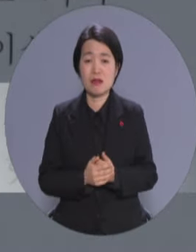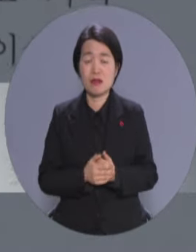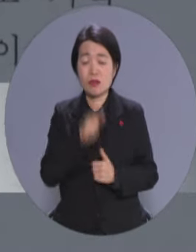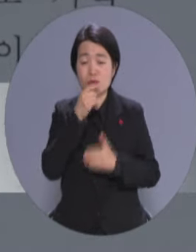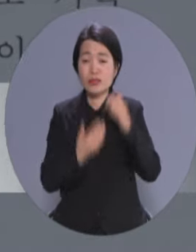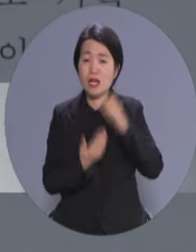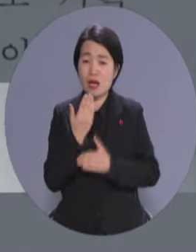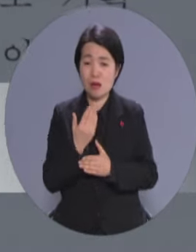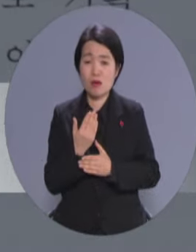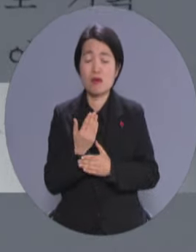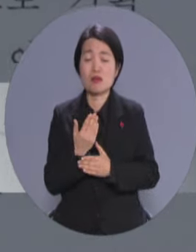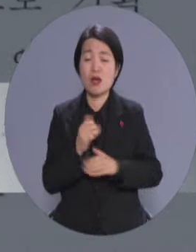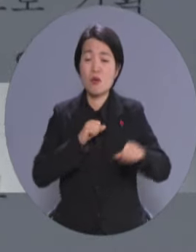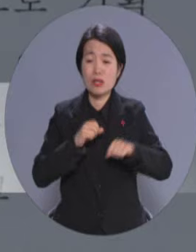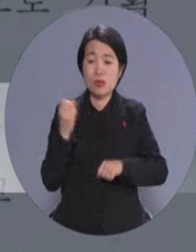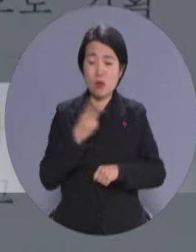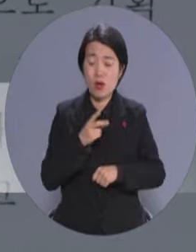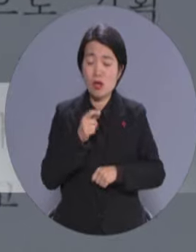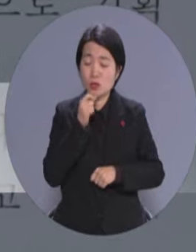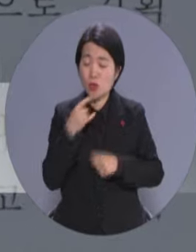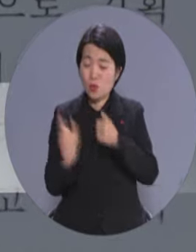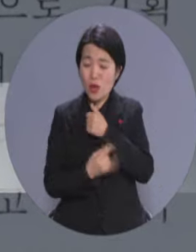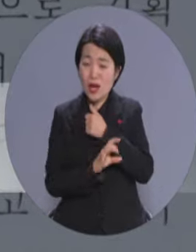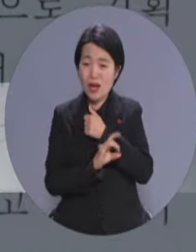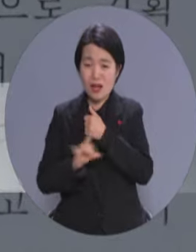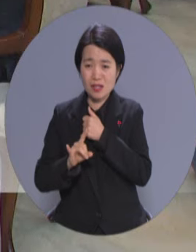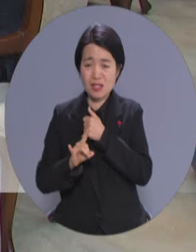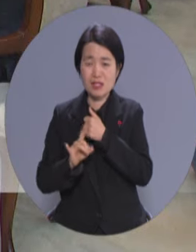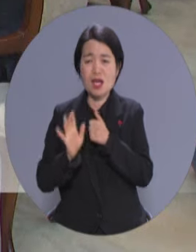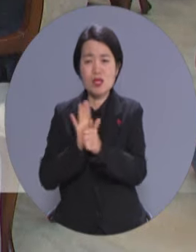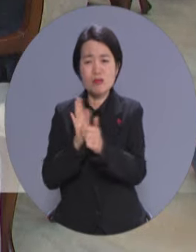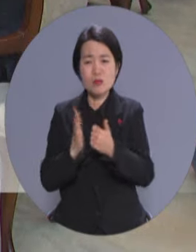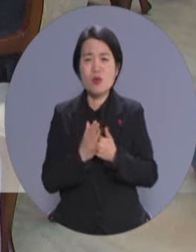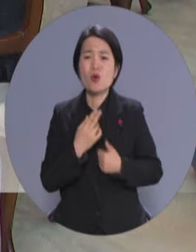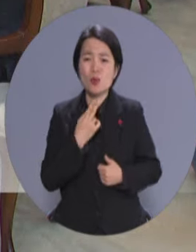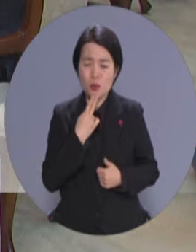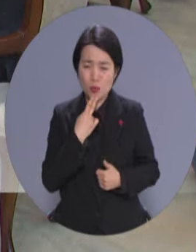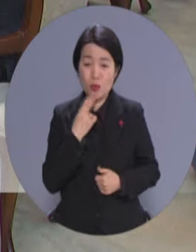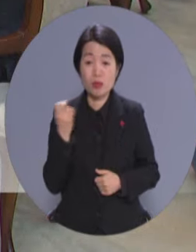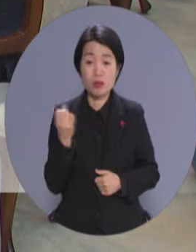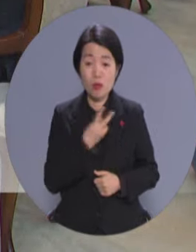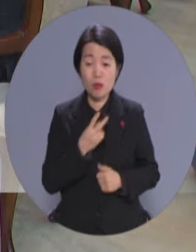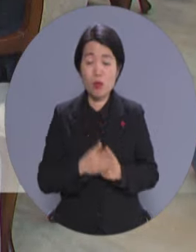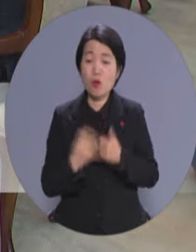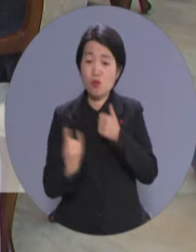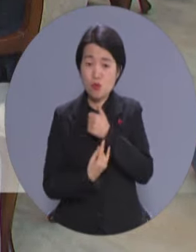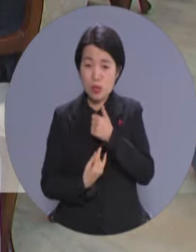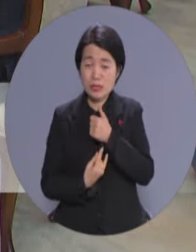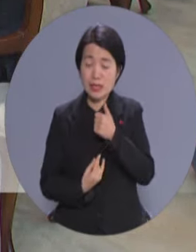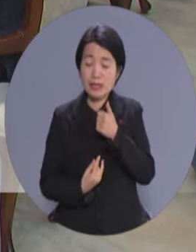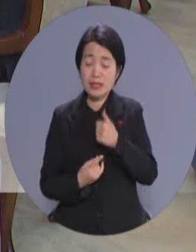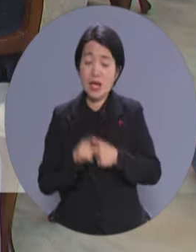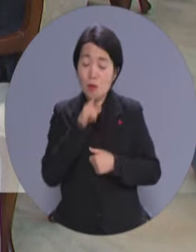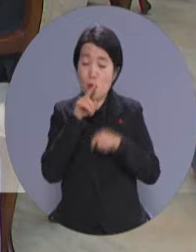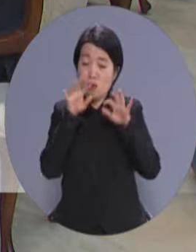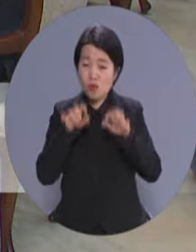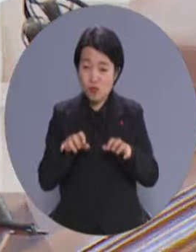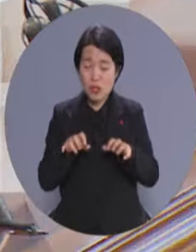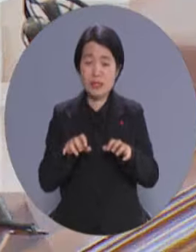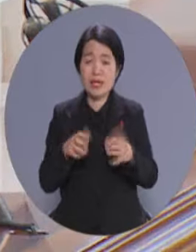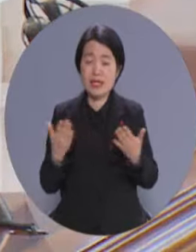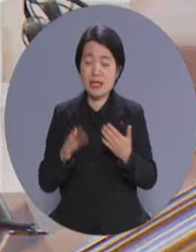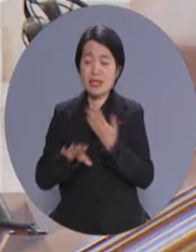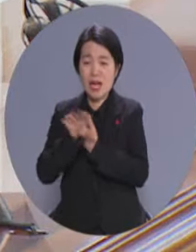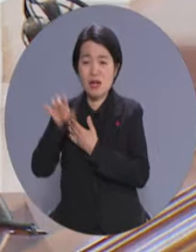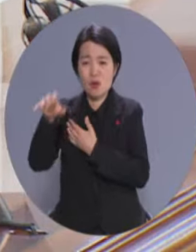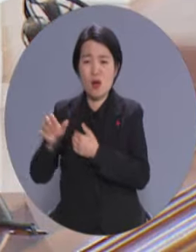여순사건 진상규명 활동과 소위원회 간의 긴밀한 협조가 이루어지지 않았고 위원회가 진상조사 보고서 작성 업무를